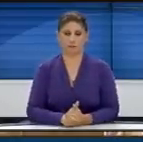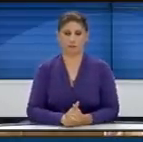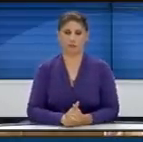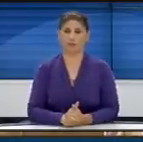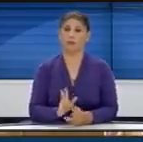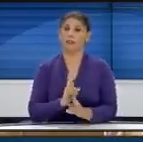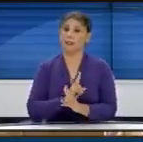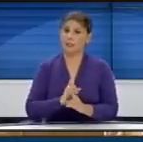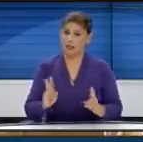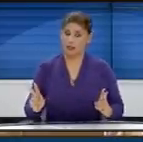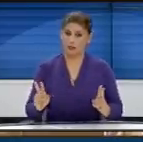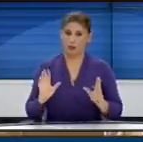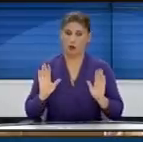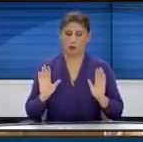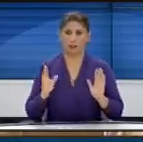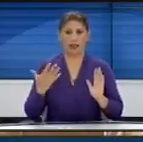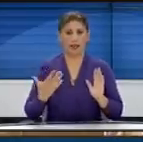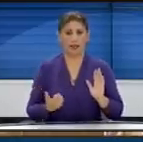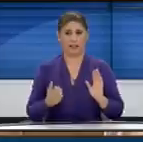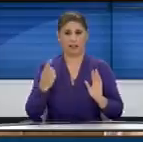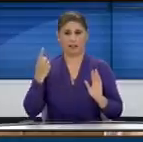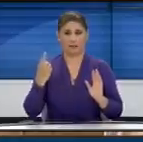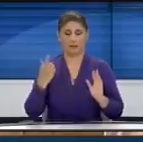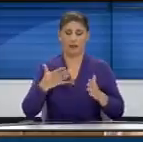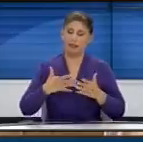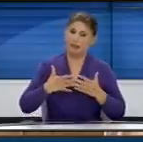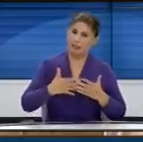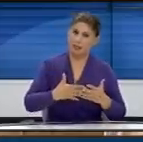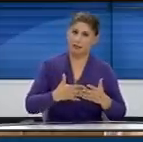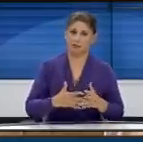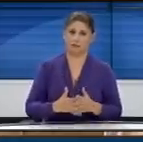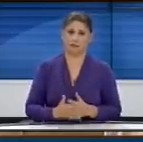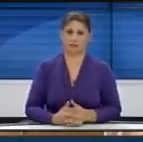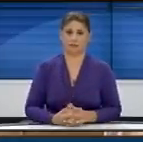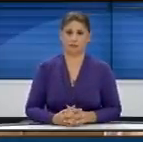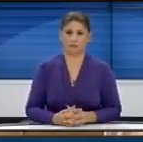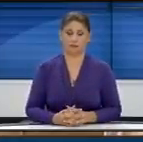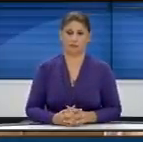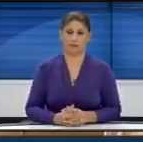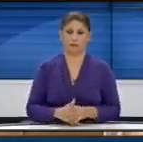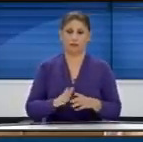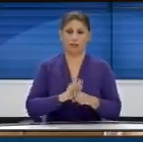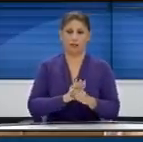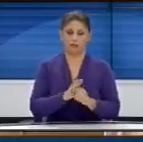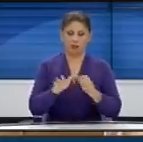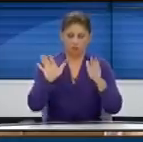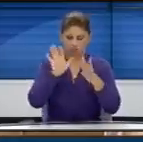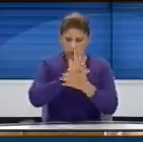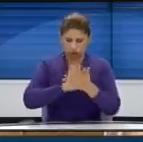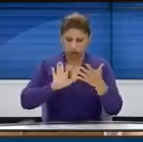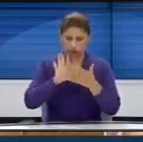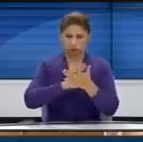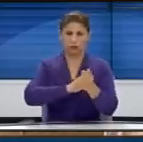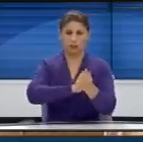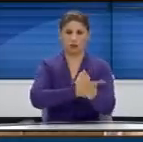Είναι ξεκάθαρο ότι έχετε μία ροπή προς την πλήρη αδιαφάνεια της εξουσίας.